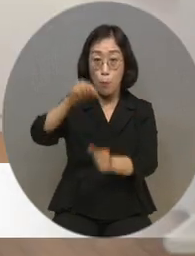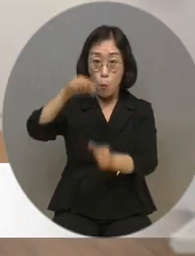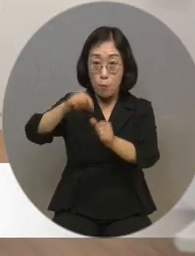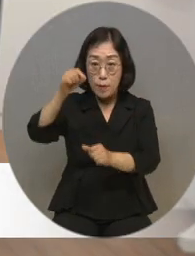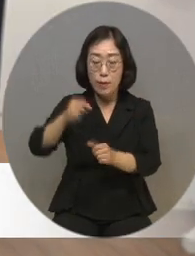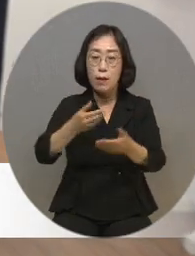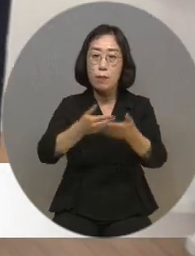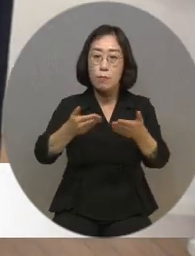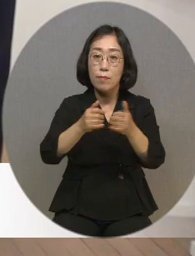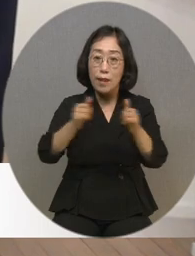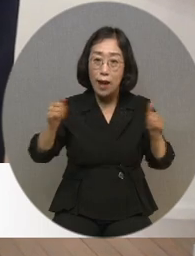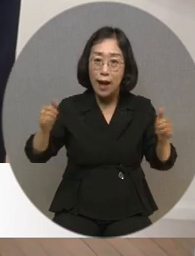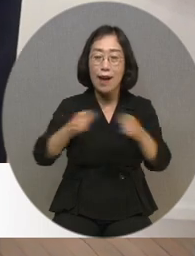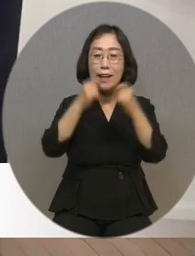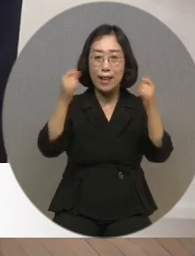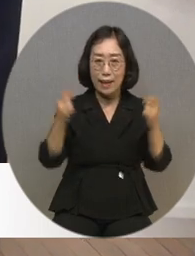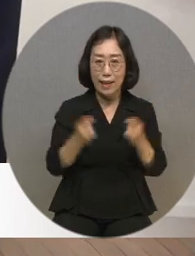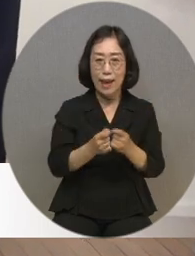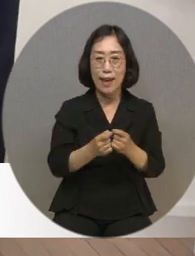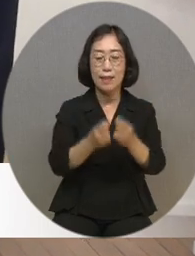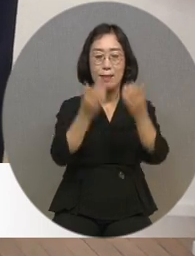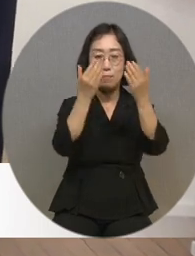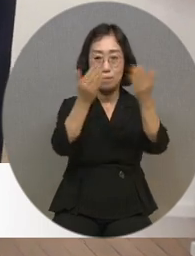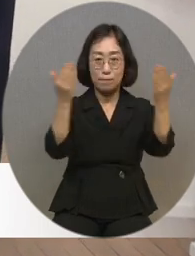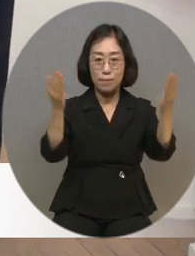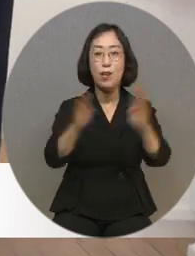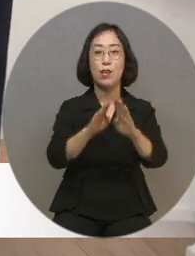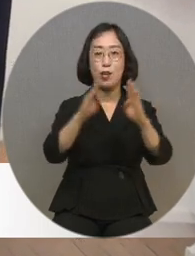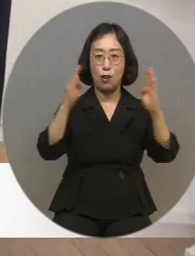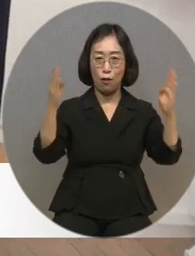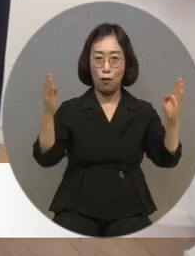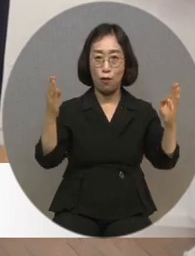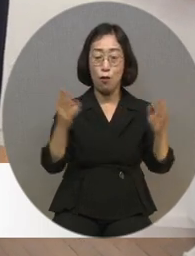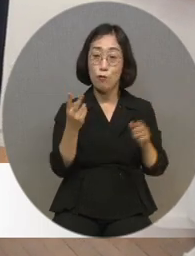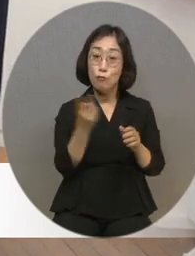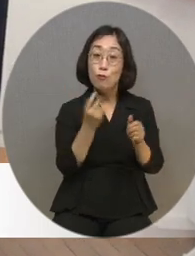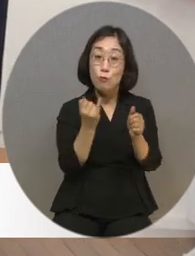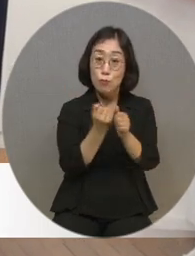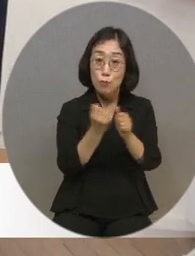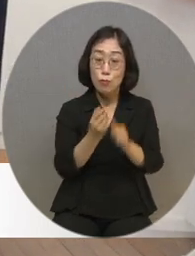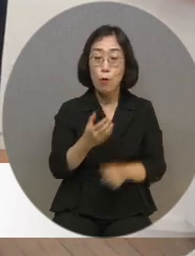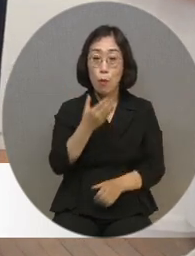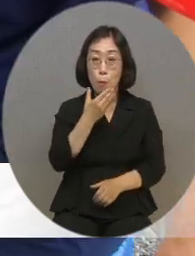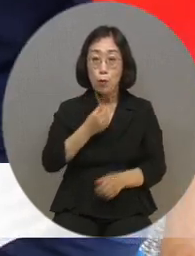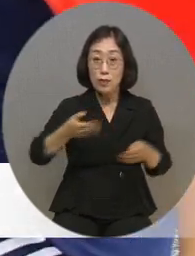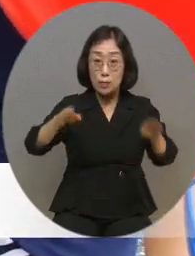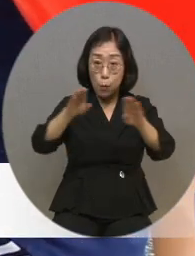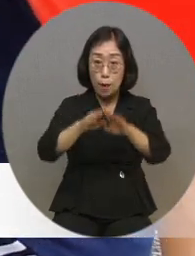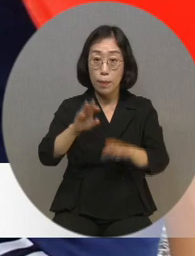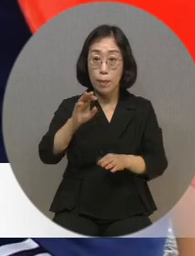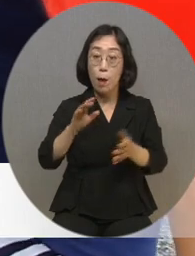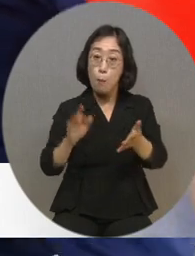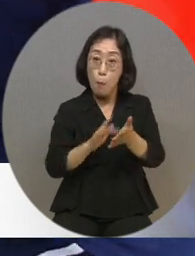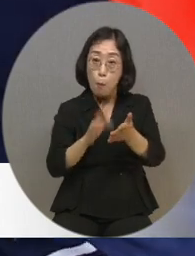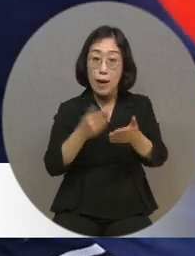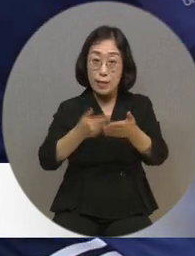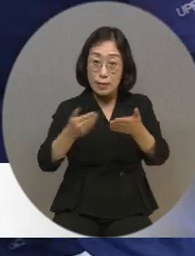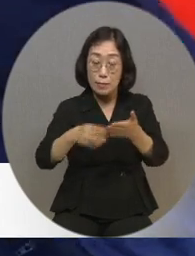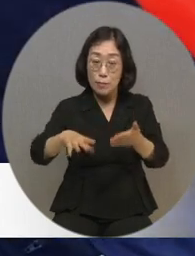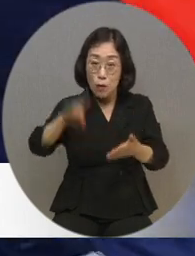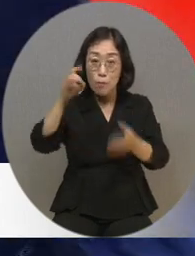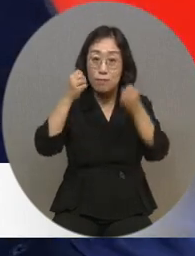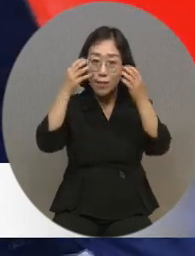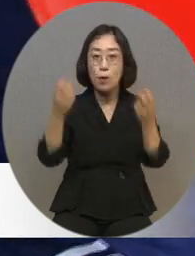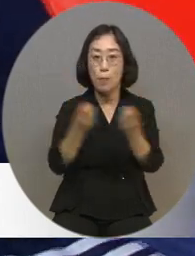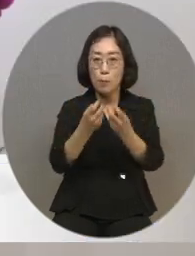입문한 부부가 개인전을 열었습니다. 주인공인 부부는 복지관 프로그램 모바일 미술을 접하며 새로운 그림 작업의